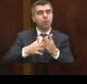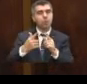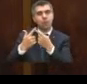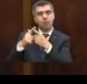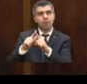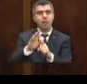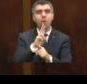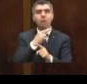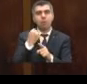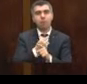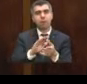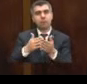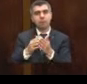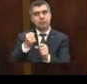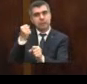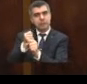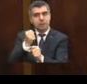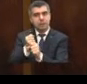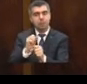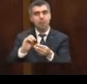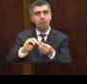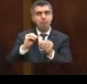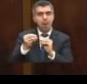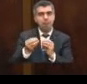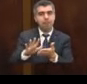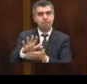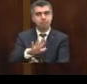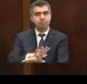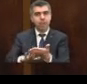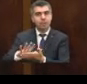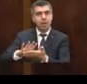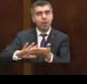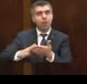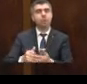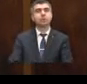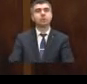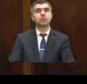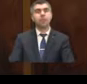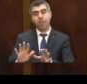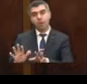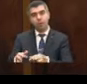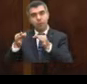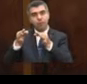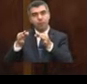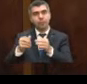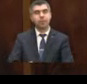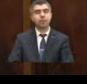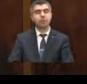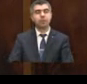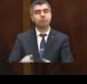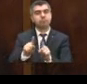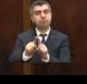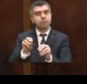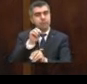الحكومية والمساهمة في معالجة الإشكاليات الميدانية المرتبطة بها وتقييمها وتقويمها من